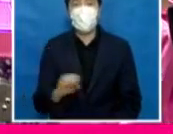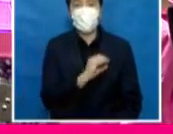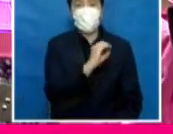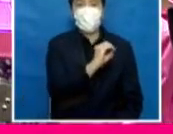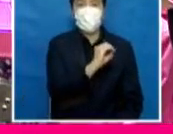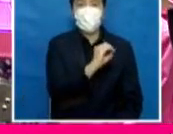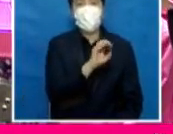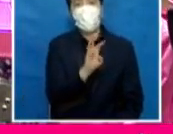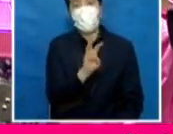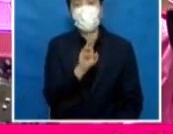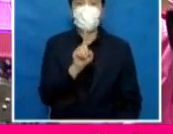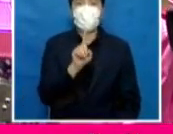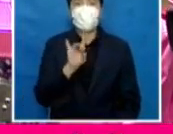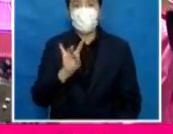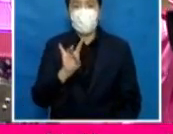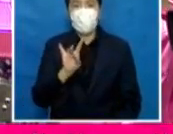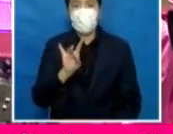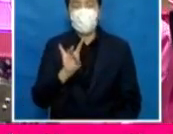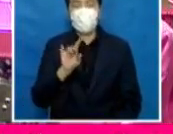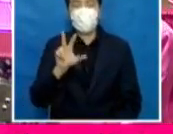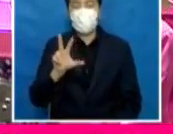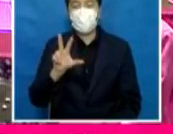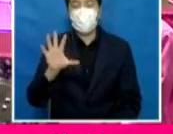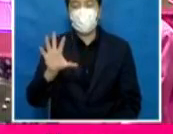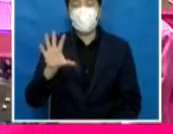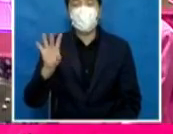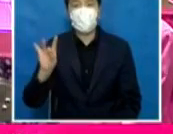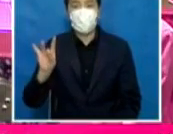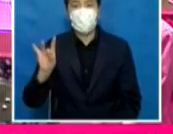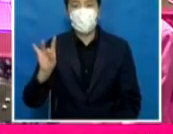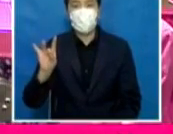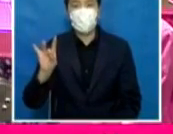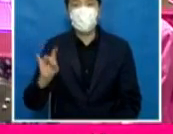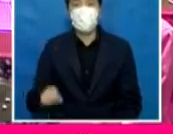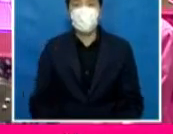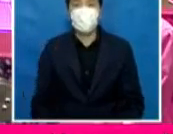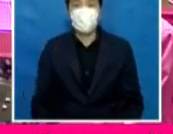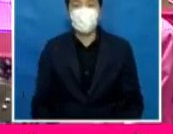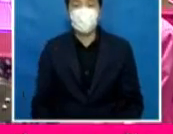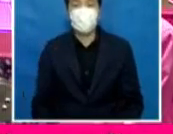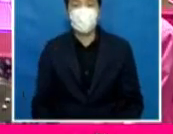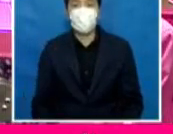0 618 358